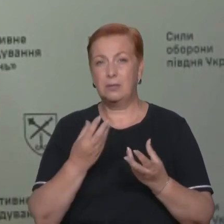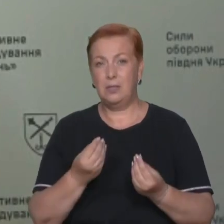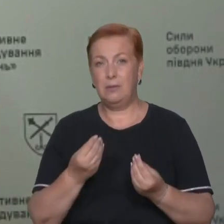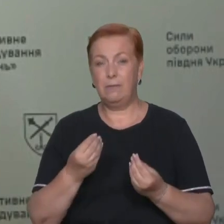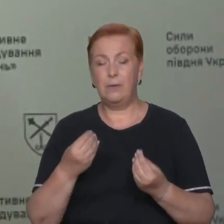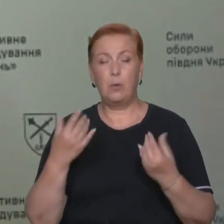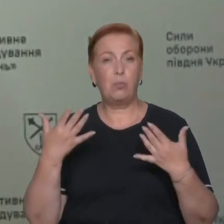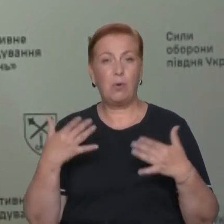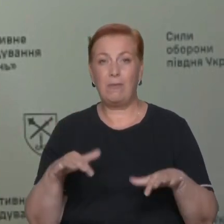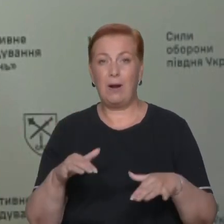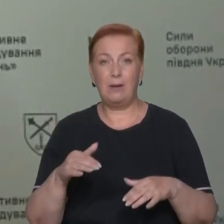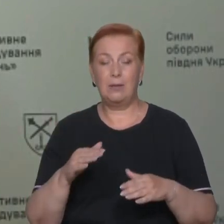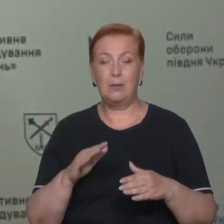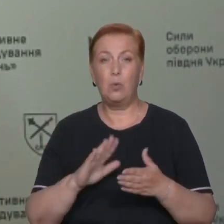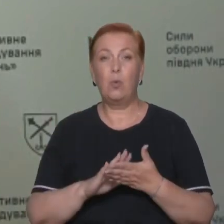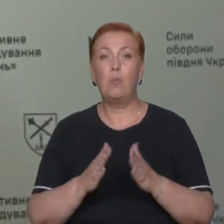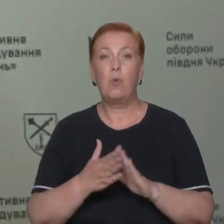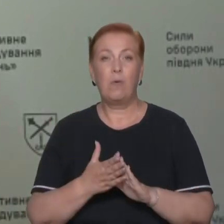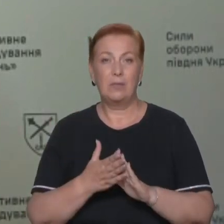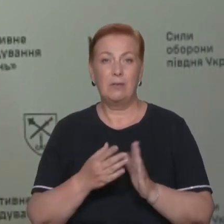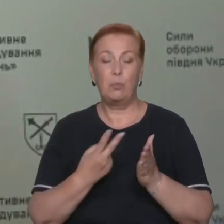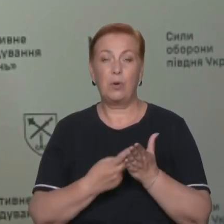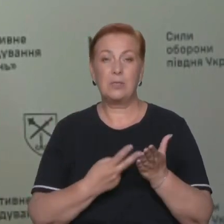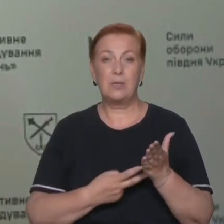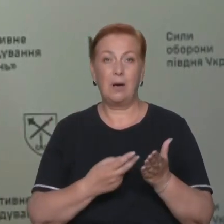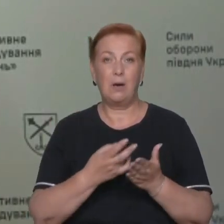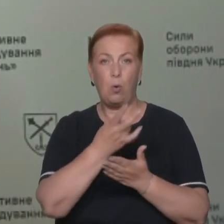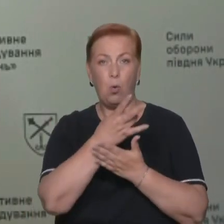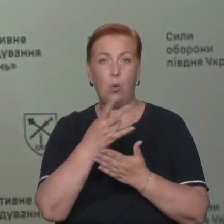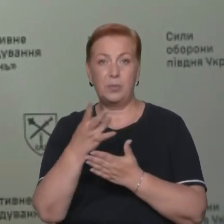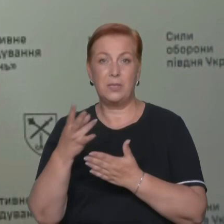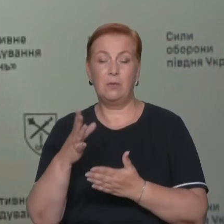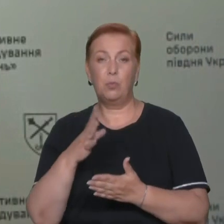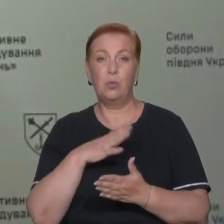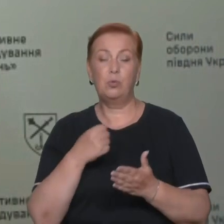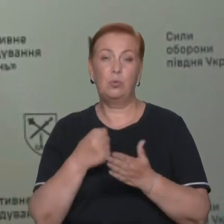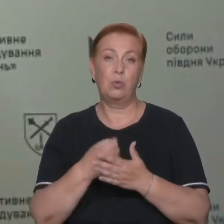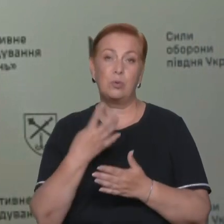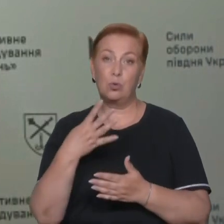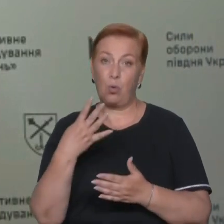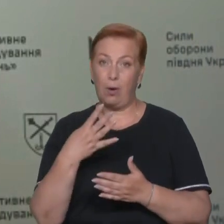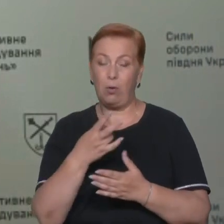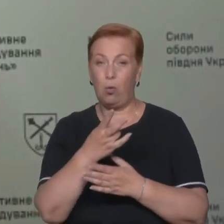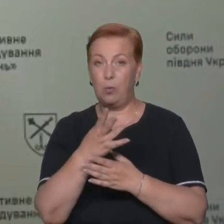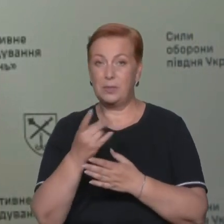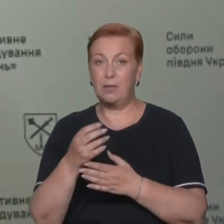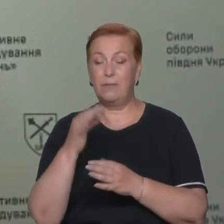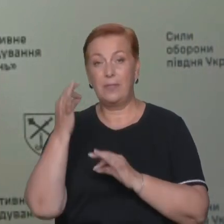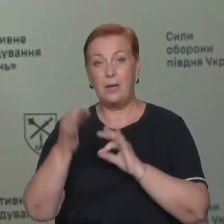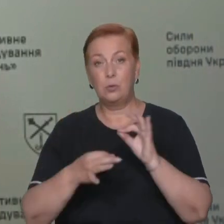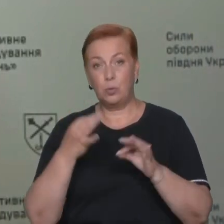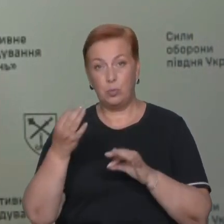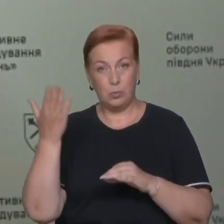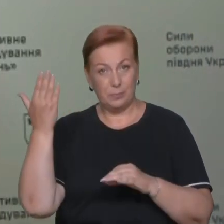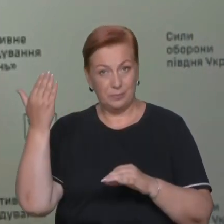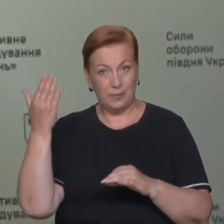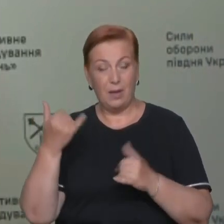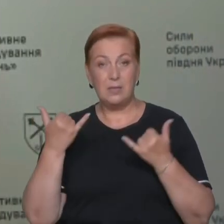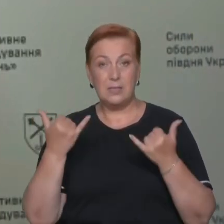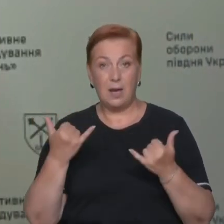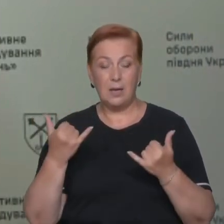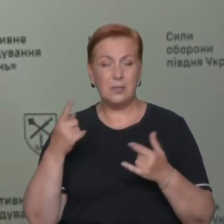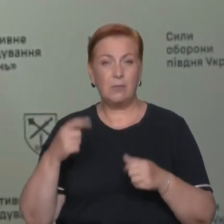провалля, таке, скажімо, умовне, в показниках обстрілів було до 40 обстрілів на добу. Зараз вони намагаються